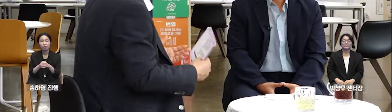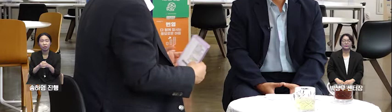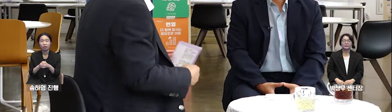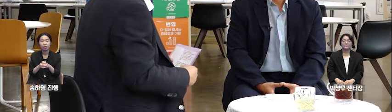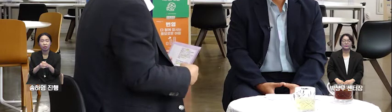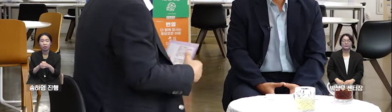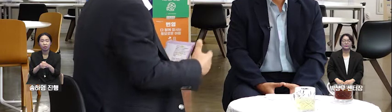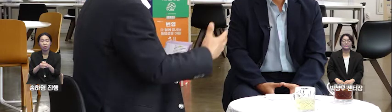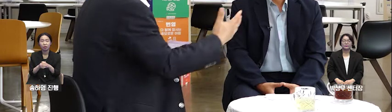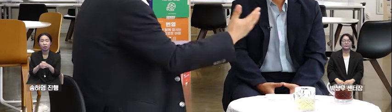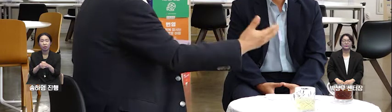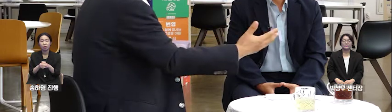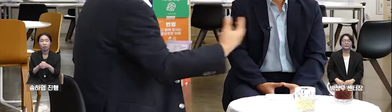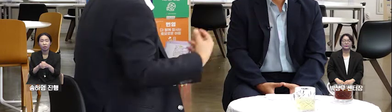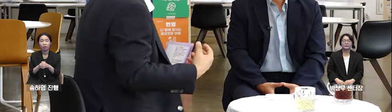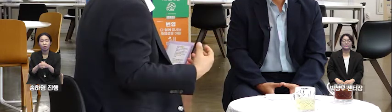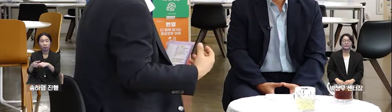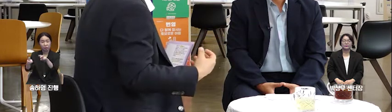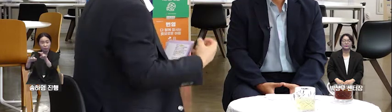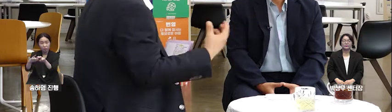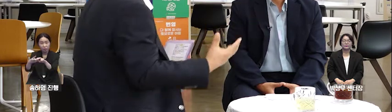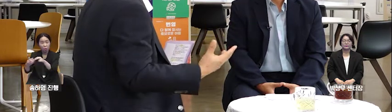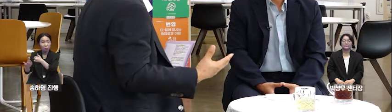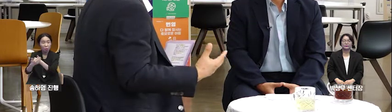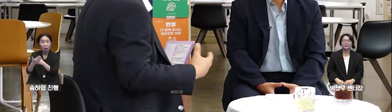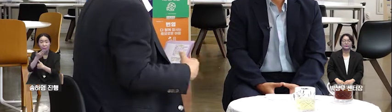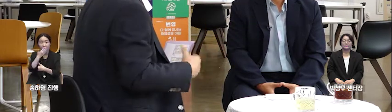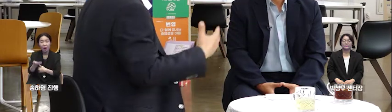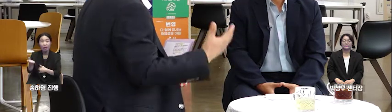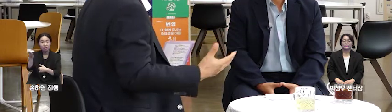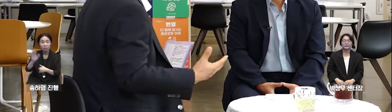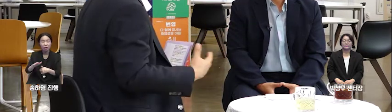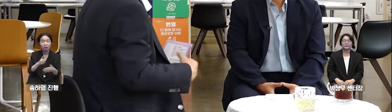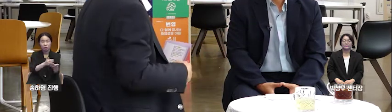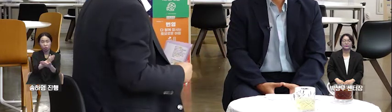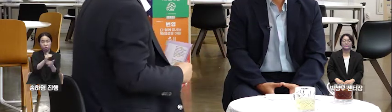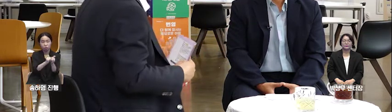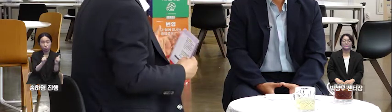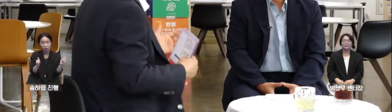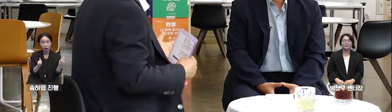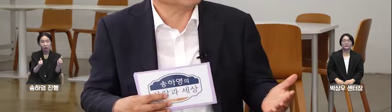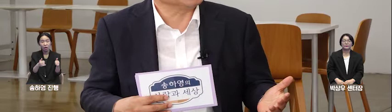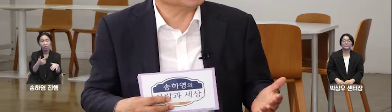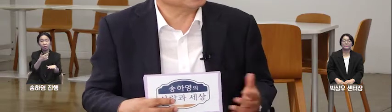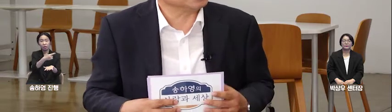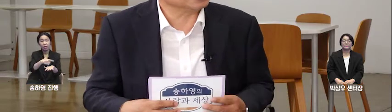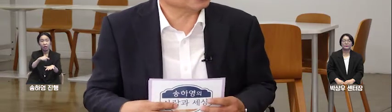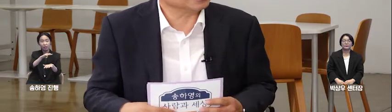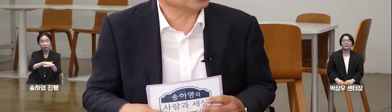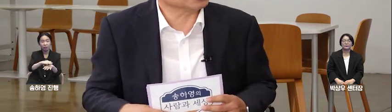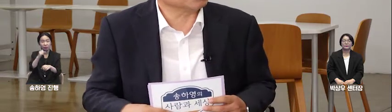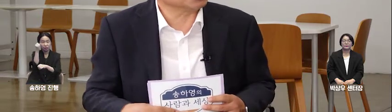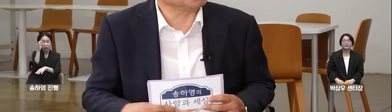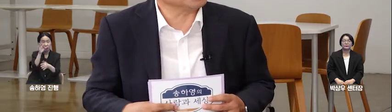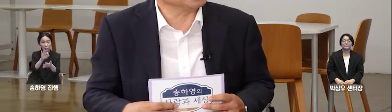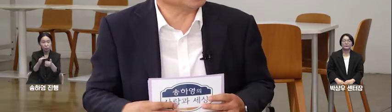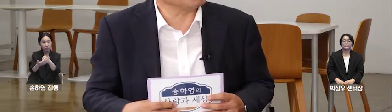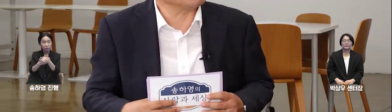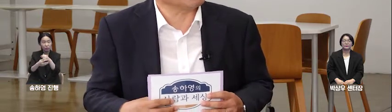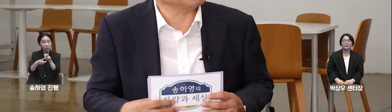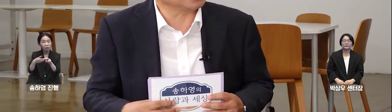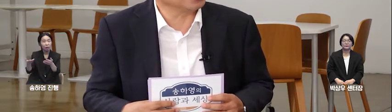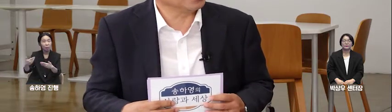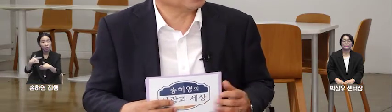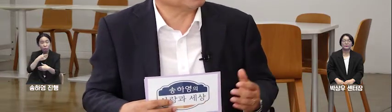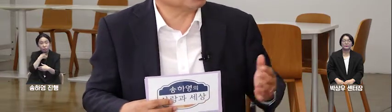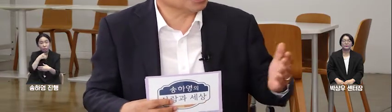물론 뭐 주민자치 센터에 도움도 받을 수 있고 하지만 그거보다는 또 전문가인 대전시 사회적 자본 지원센터에 도움을